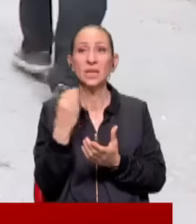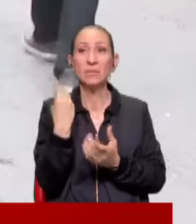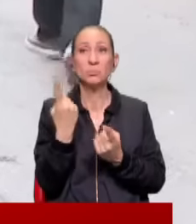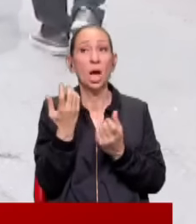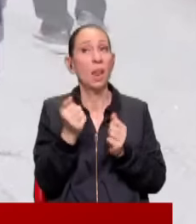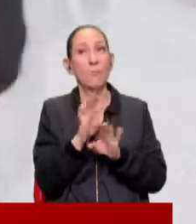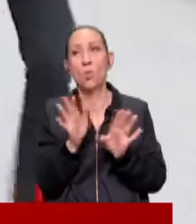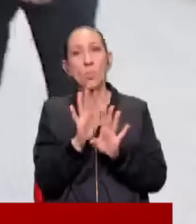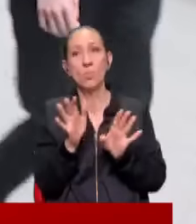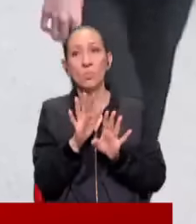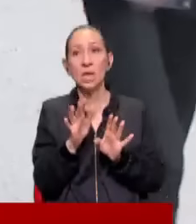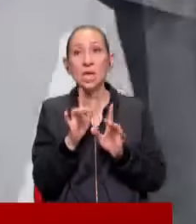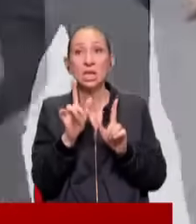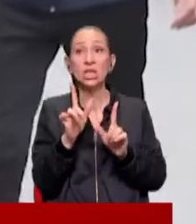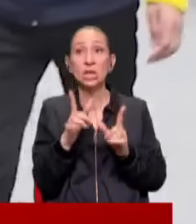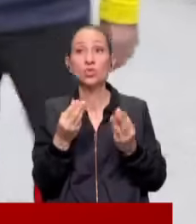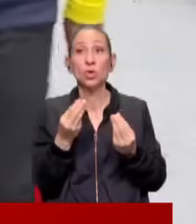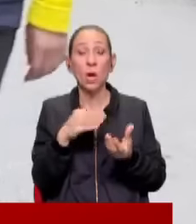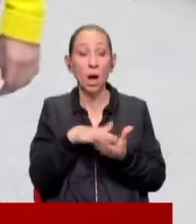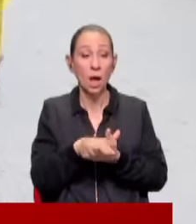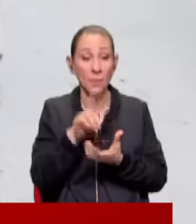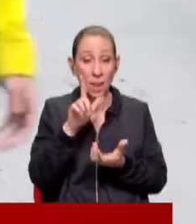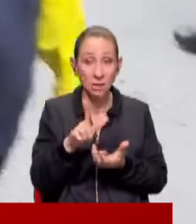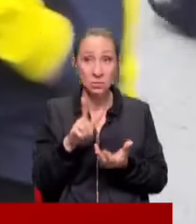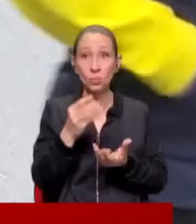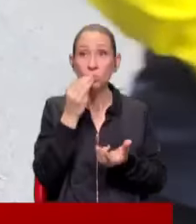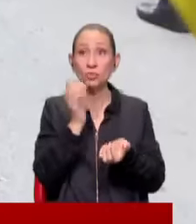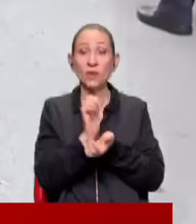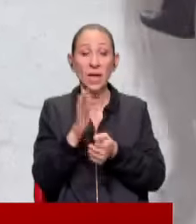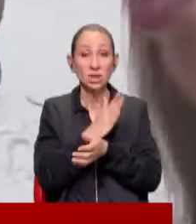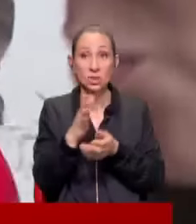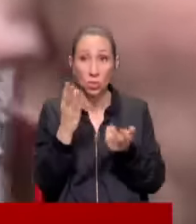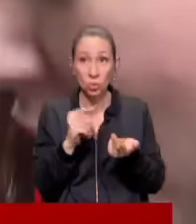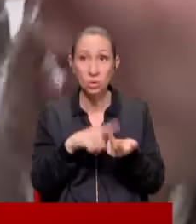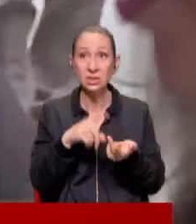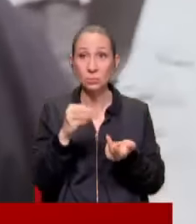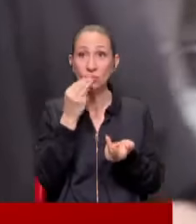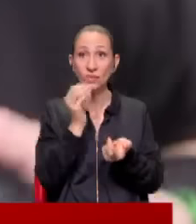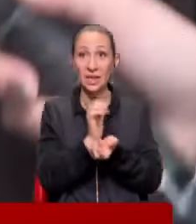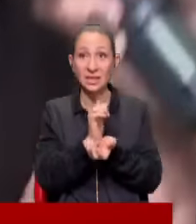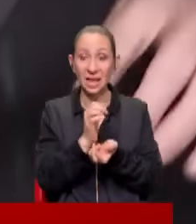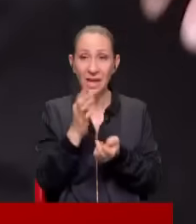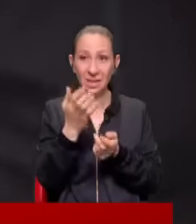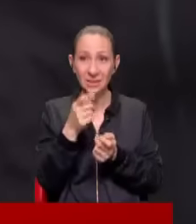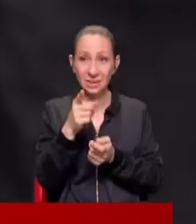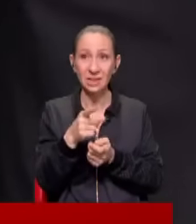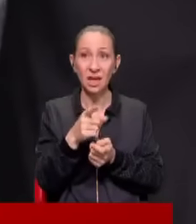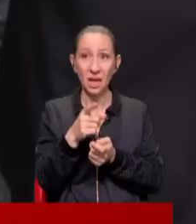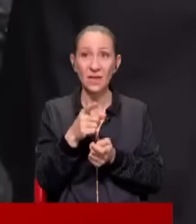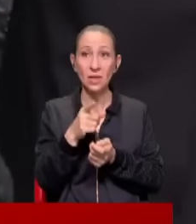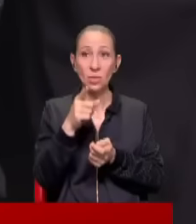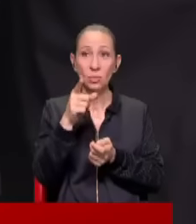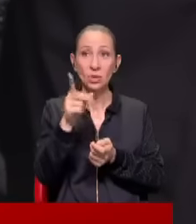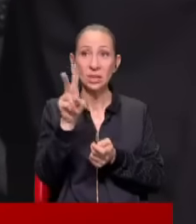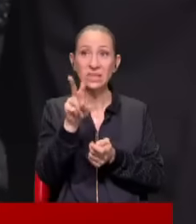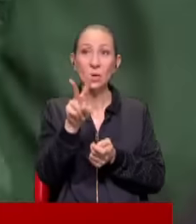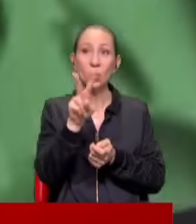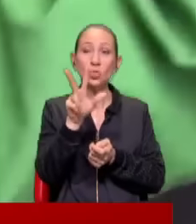şey alamıyorum. İhtiyaç çok. Ayakkabı olur, mutfak eşyası olur. Şimdi mutfak eşyası aldınız galiba. Evet, bunu ikisini 30 liraya